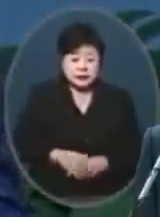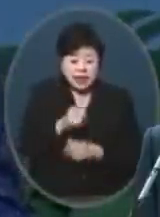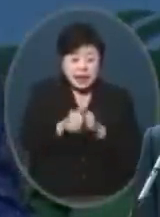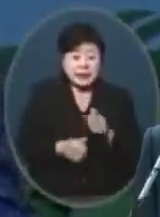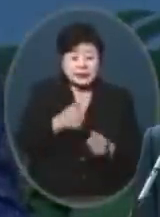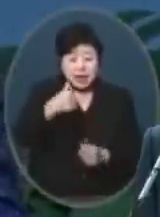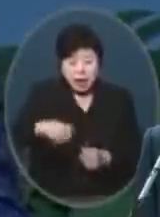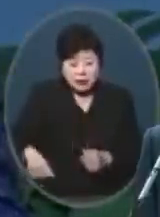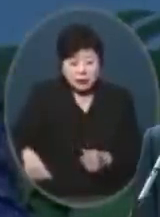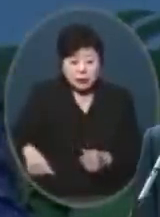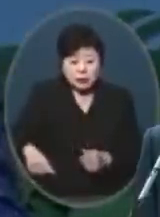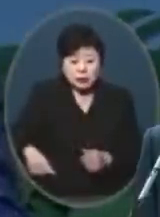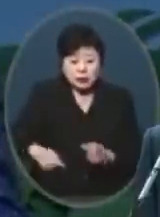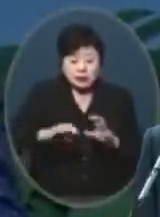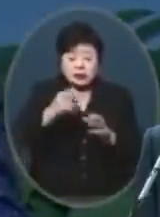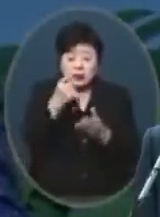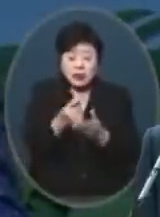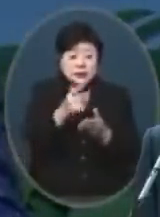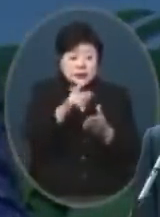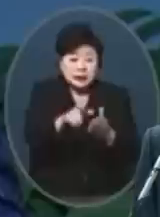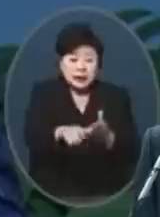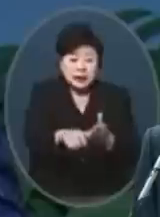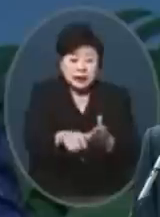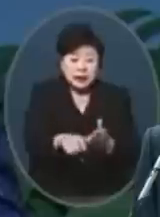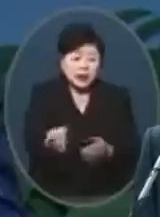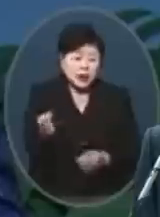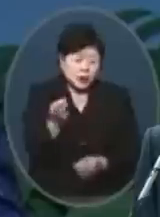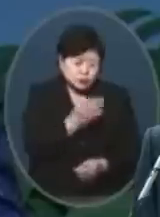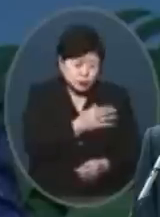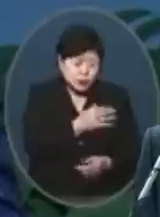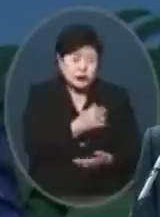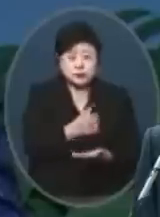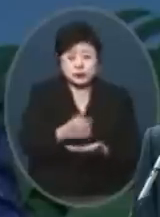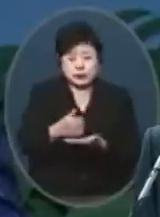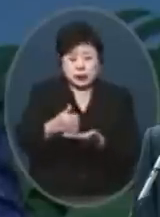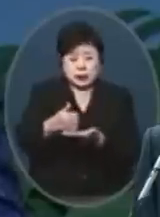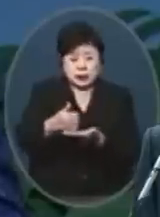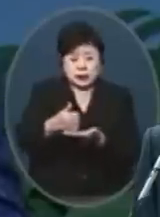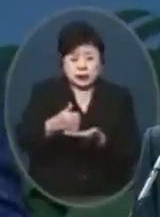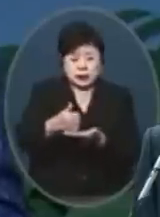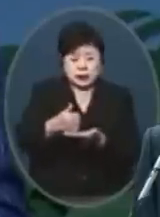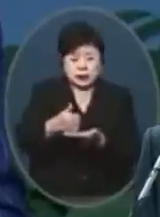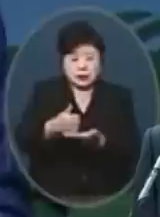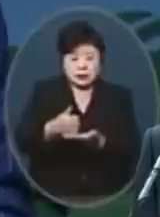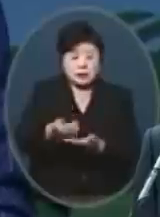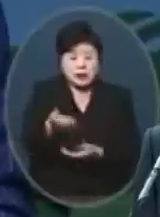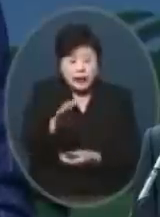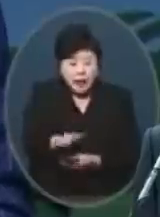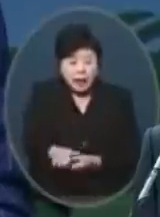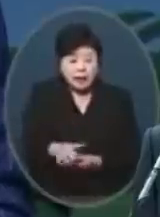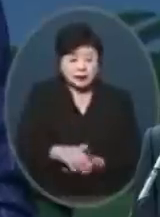하나님 아들로서 세상에 오셨으니까 굉장히 부유하신 분입니다. 그런데